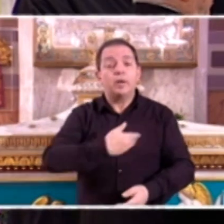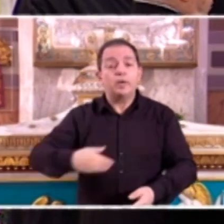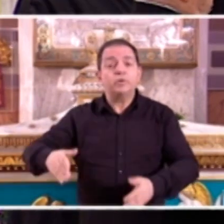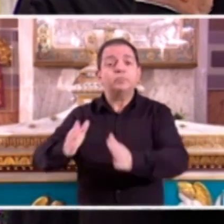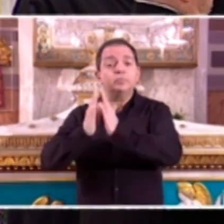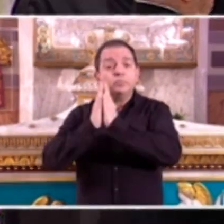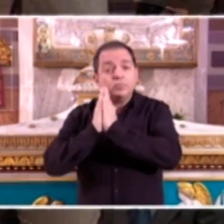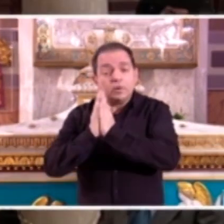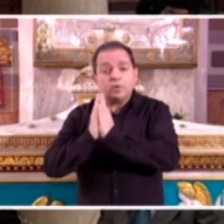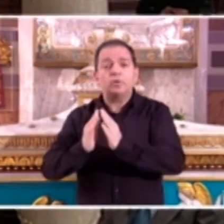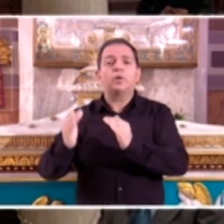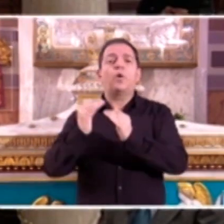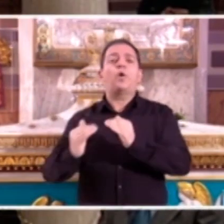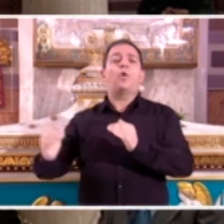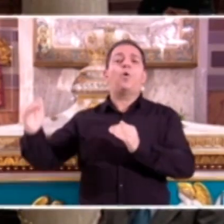ελέησον. Υπέρ του